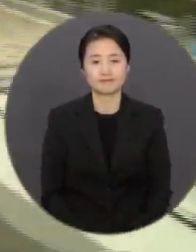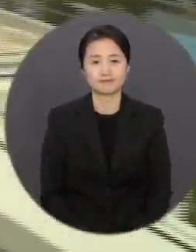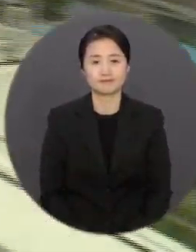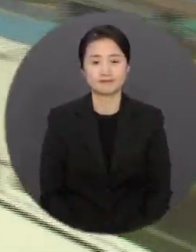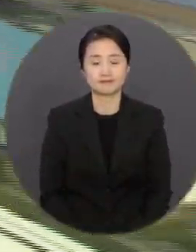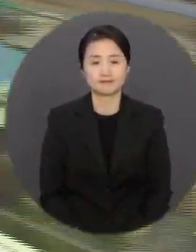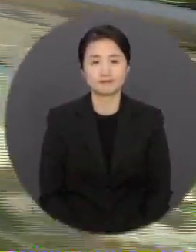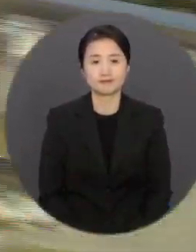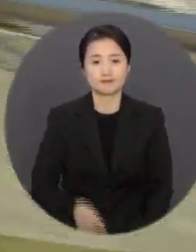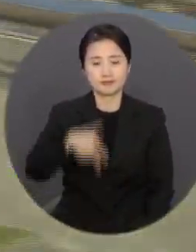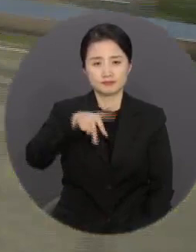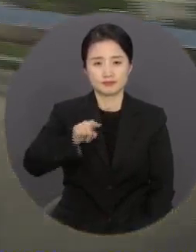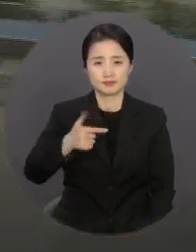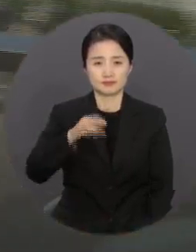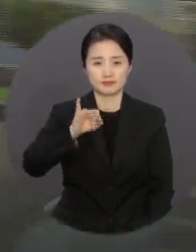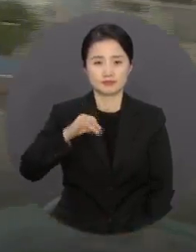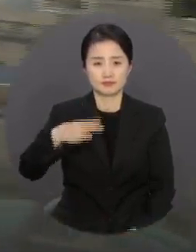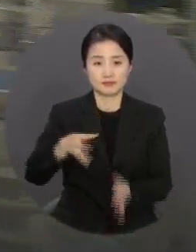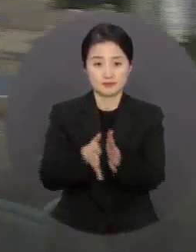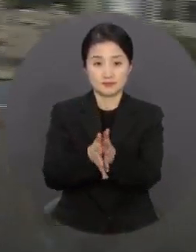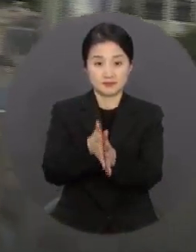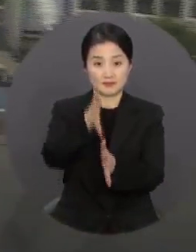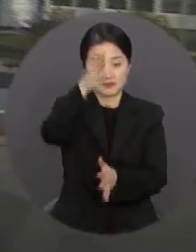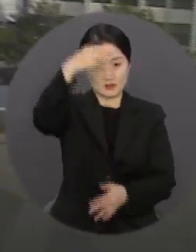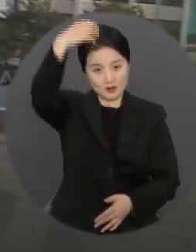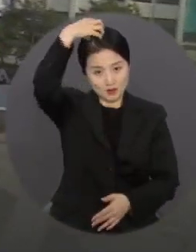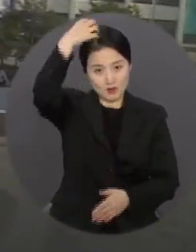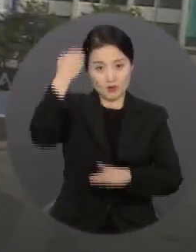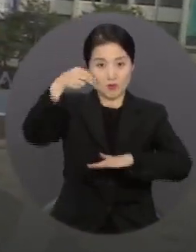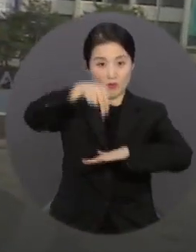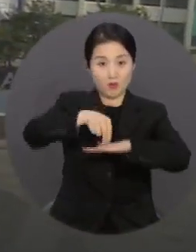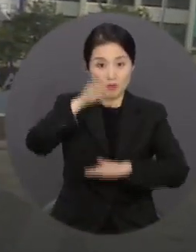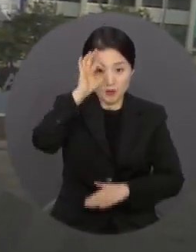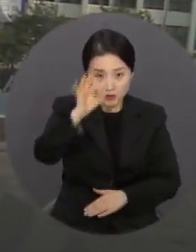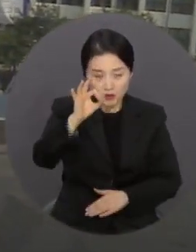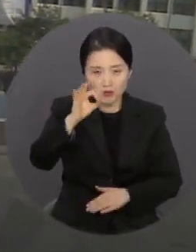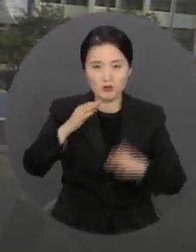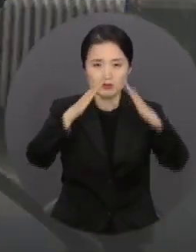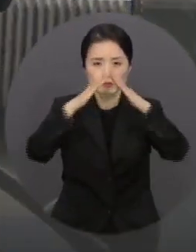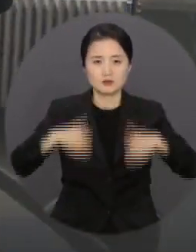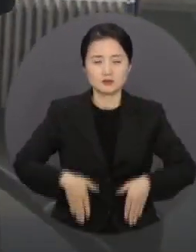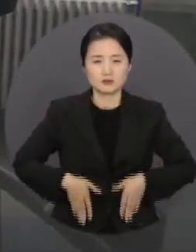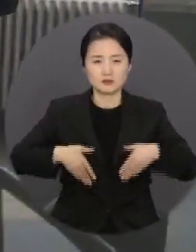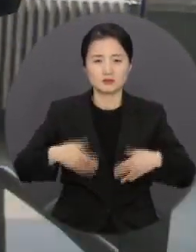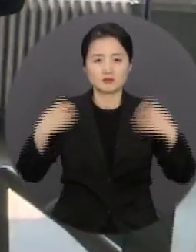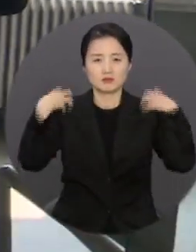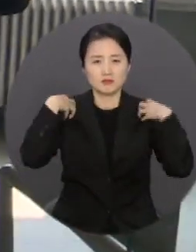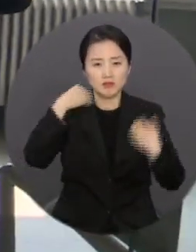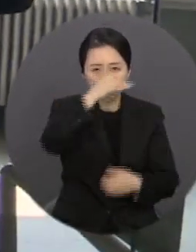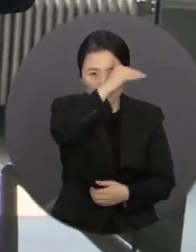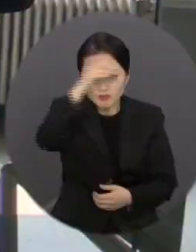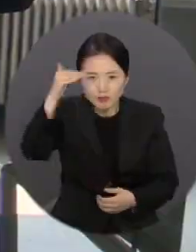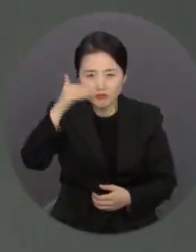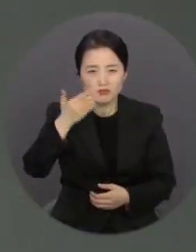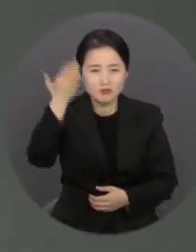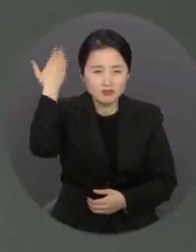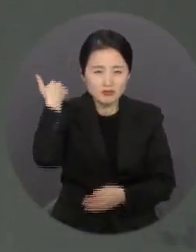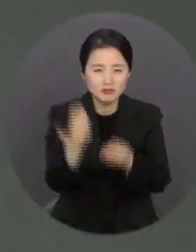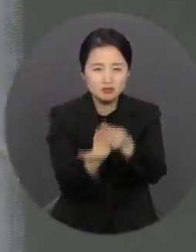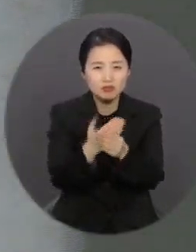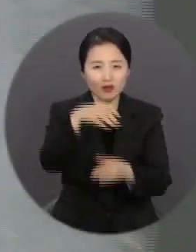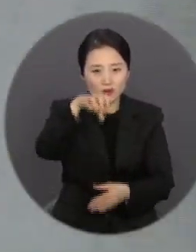전일 빌딩 옥상으로 올라가 보니 항쟁의 중심지였던 전남도청이 한눈에 들어옵니다. 벽면에 고스란히 남아있는